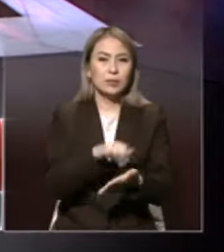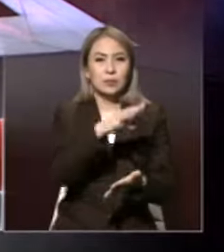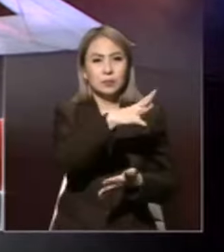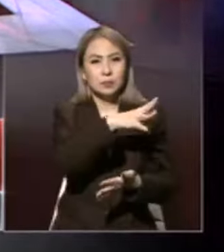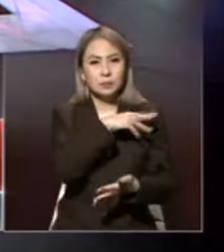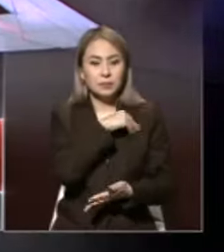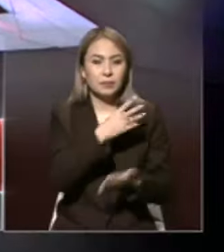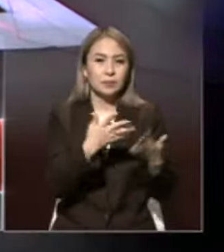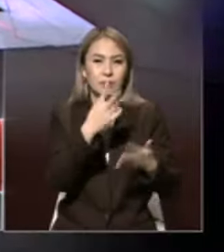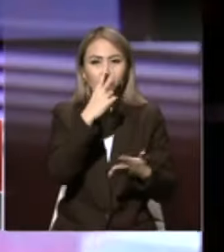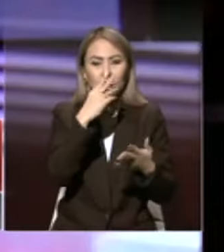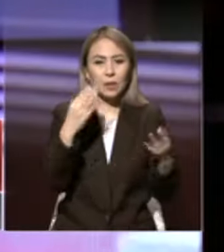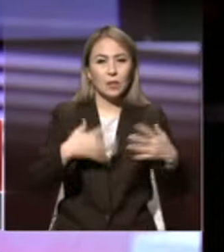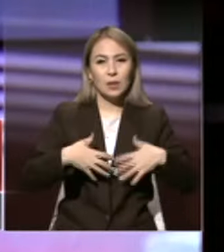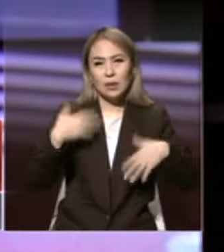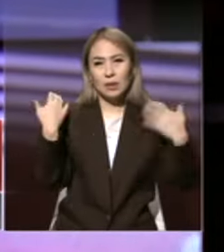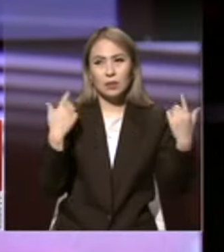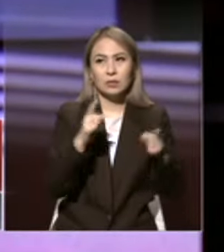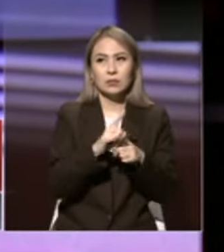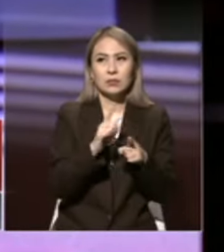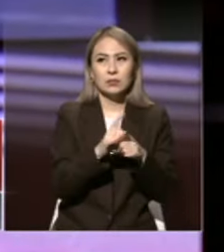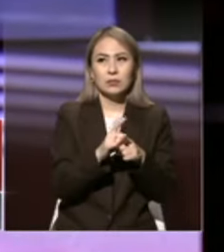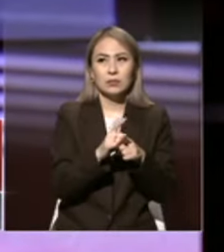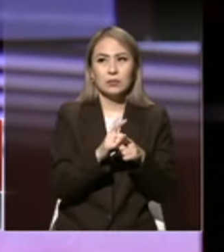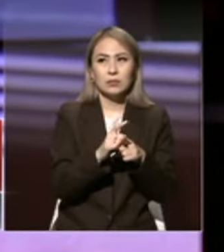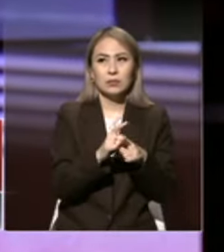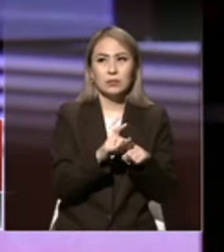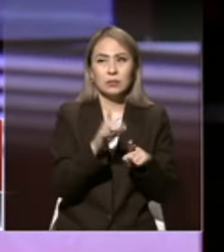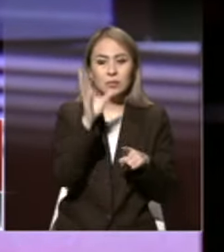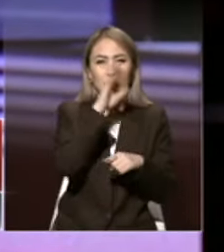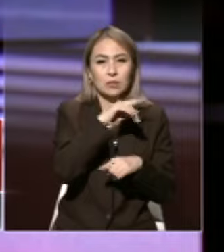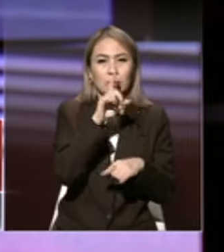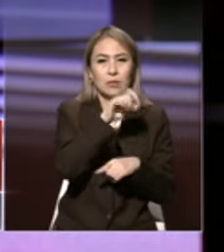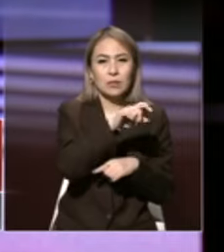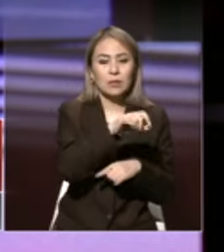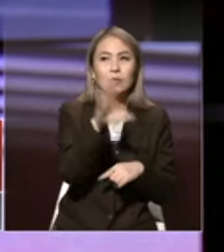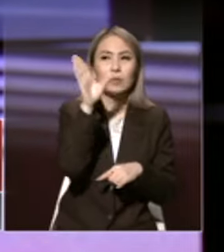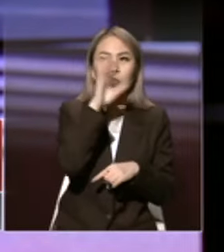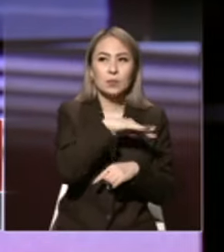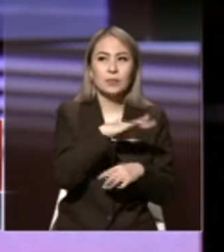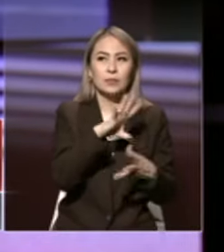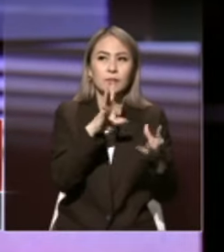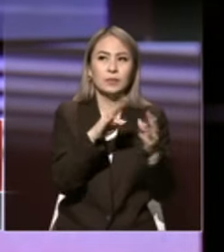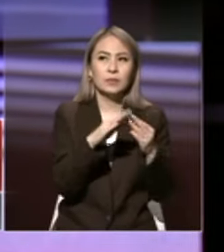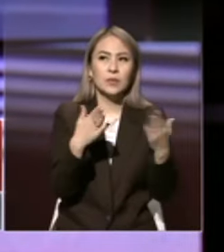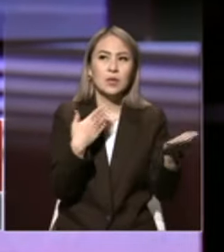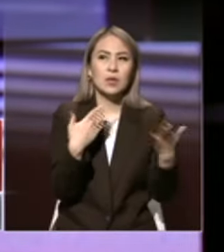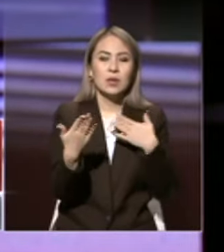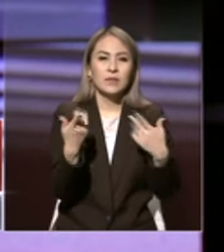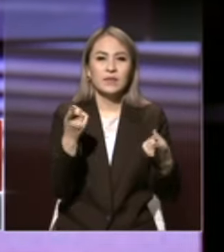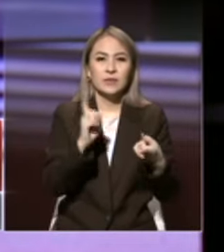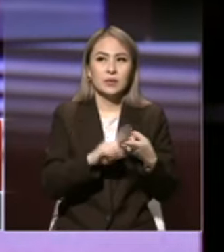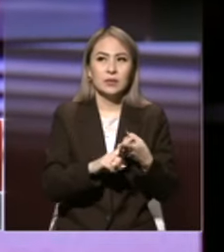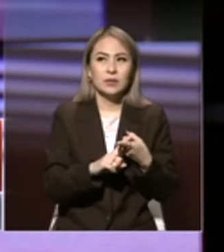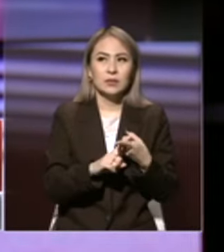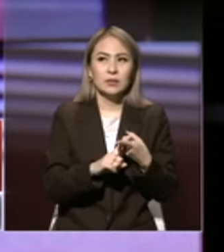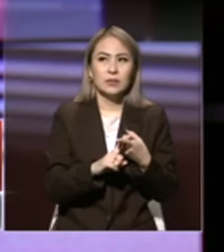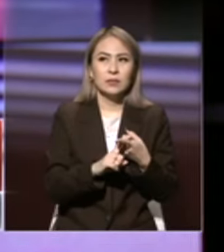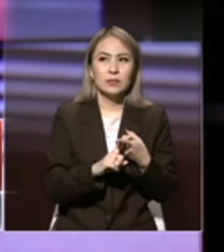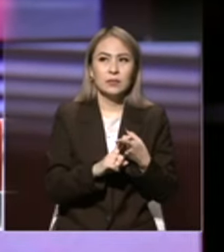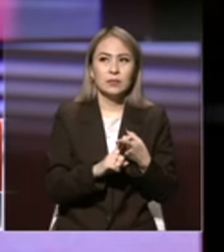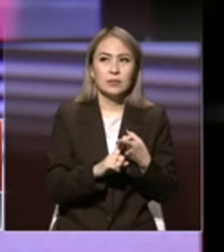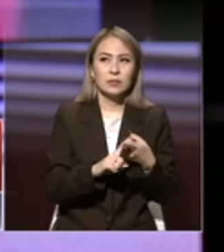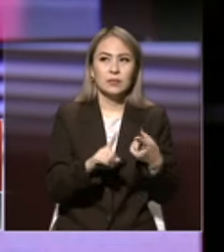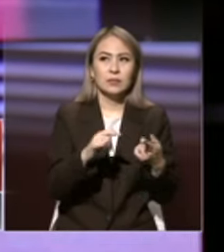суреттеріңді, немесе ашық киінген киімсіз суреттеріңді саламын деп оны бопсалауы мүмкін ғой. Бұл бұрында қарым қатынаста болған адамдар.